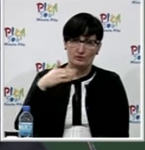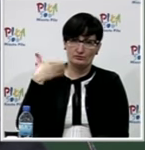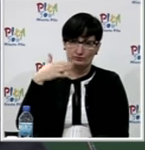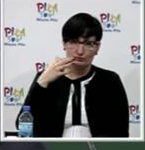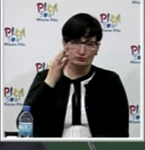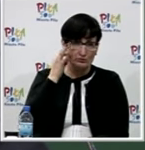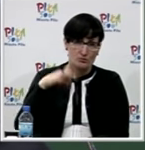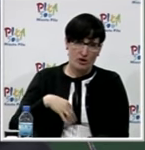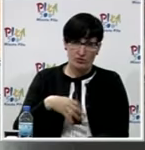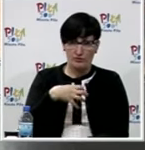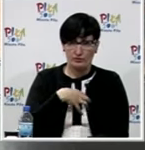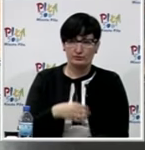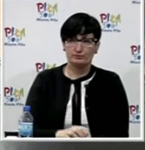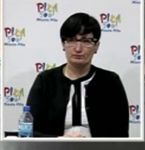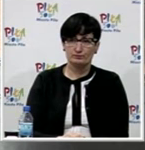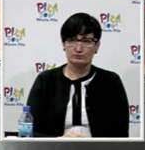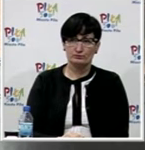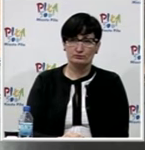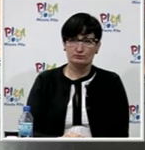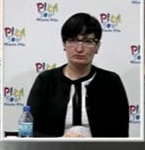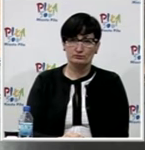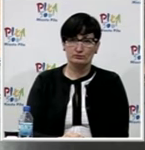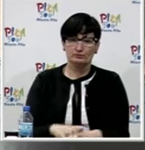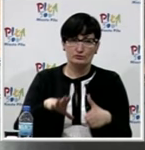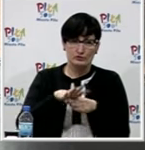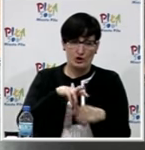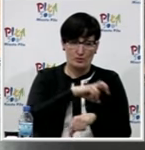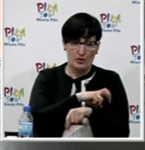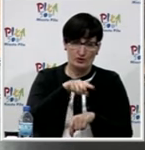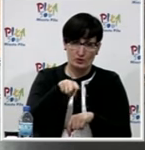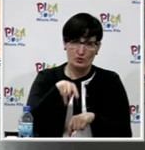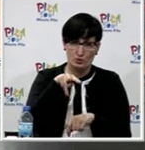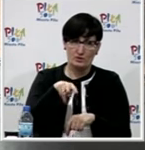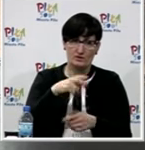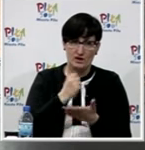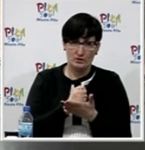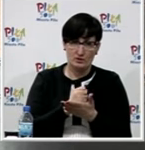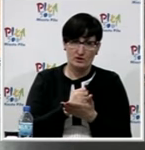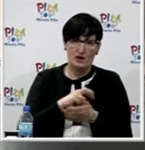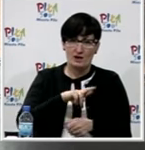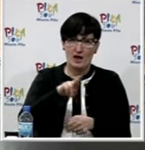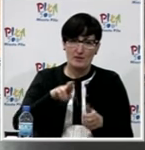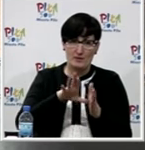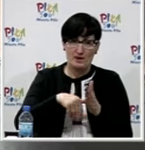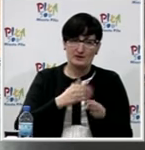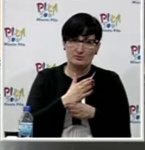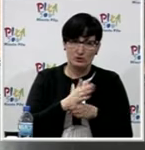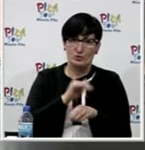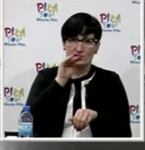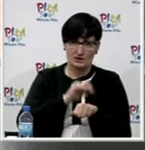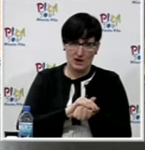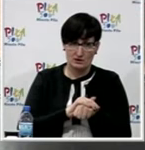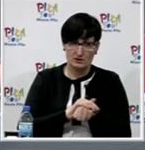Julita Mudyna. Bardzo proszę. W projekcie tej uchwały Rada Miasta Piły wyraża zgodę na sprzedaż w